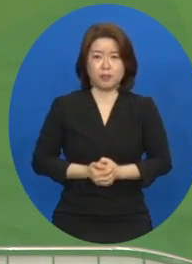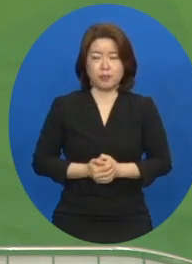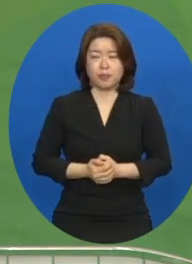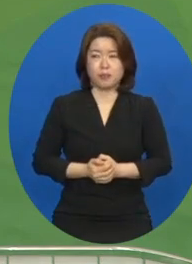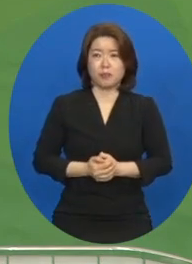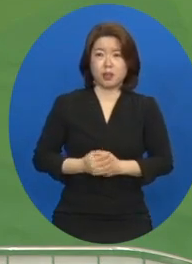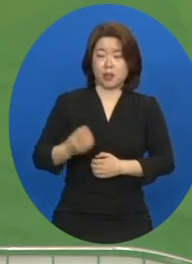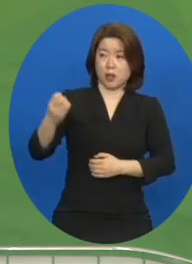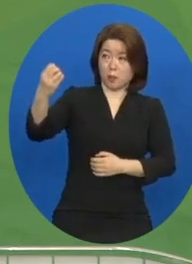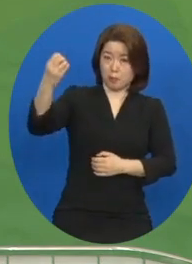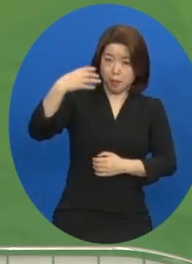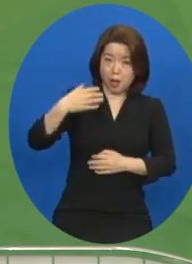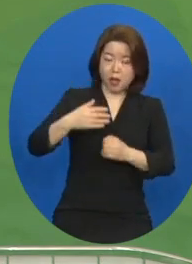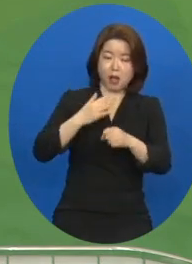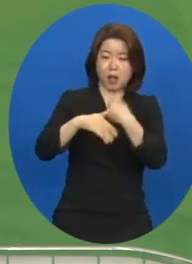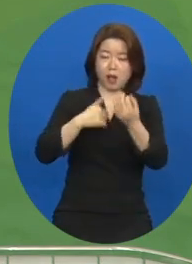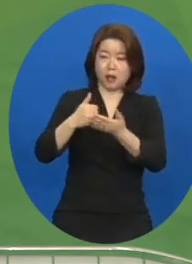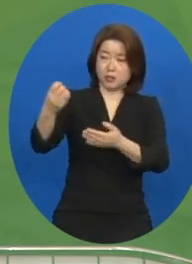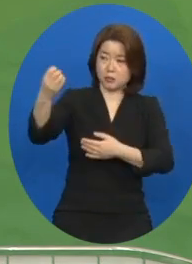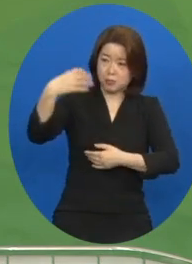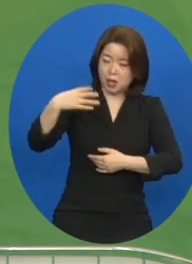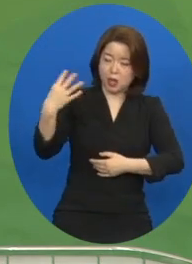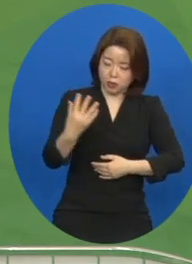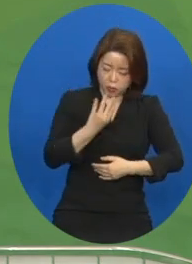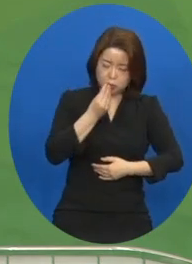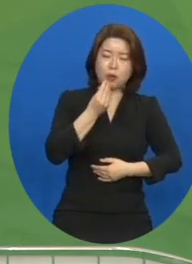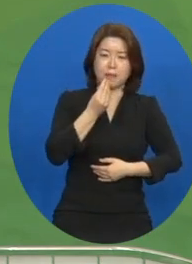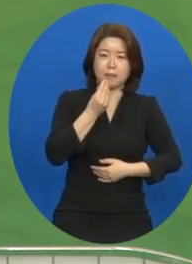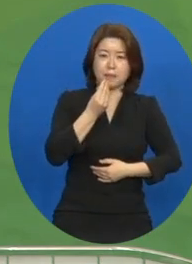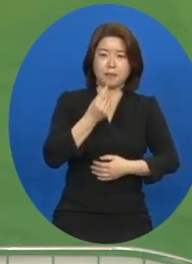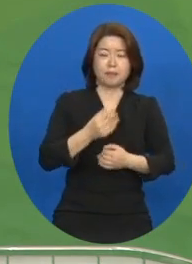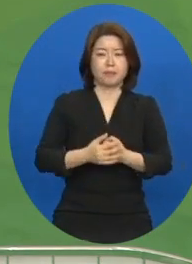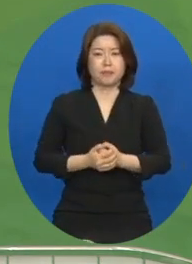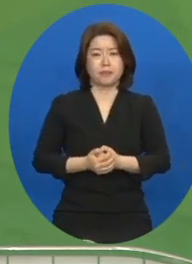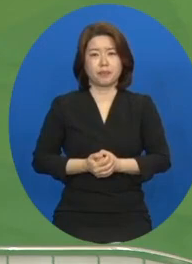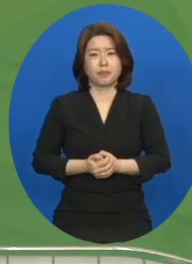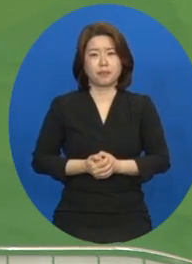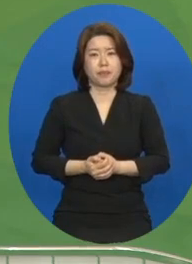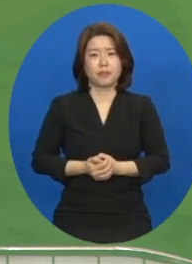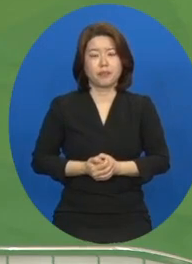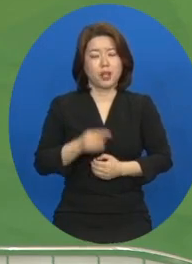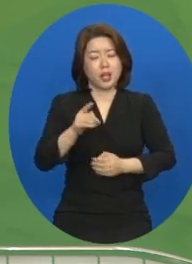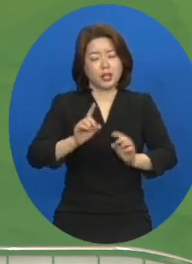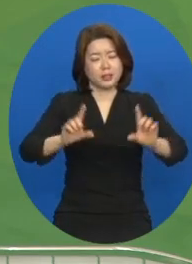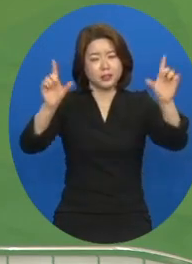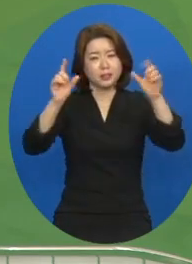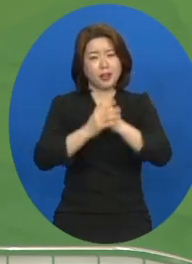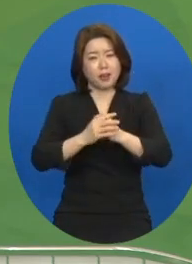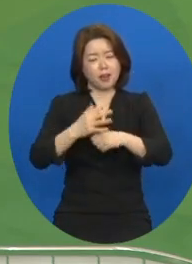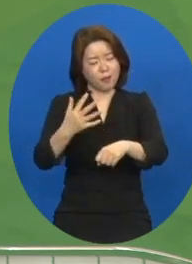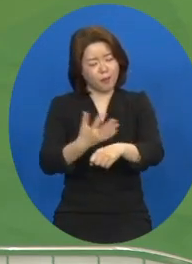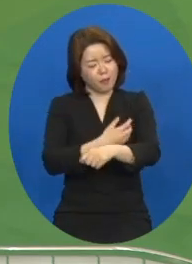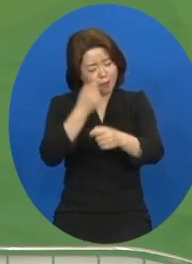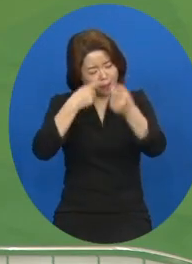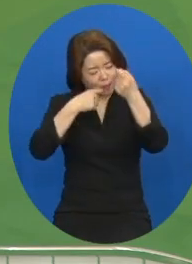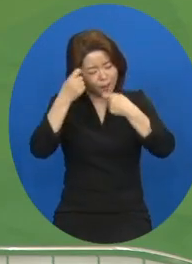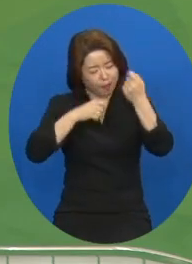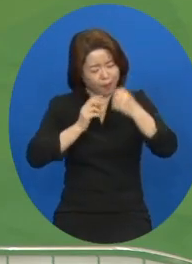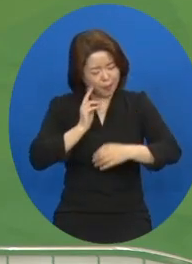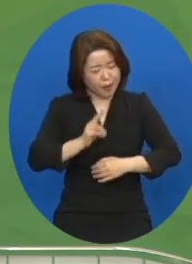그게 하나님이 말씀하시는 거룩함이었어요. 그날 얼마나 울었는지